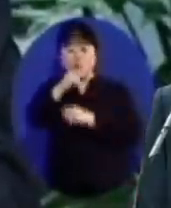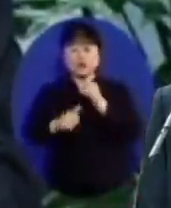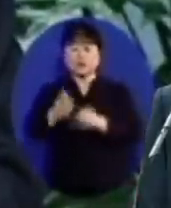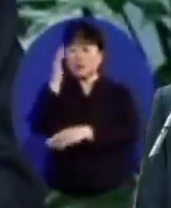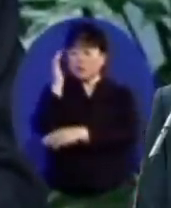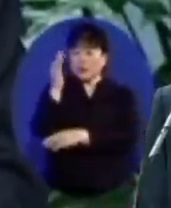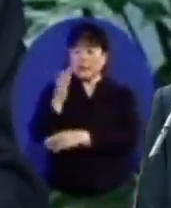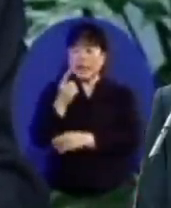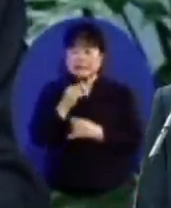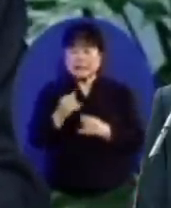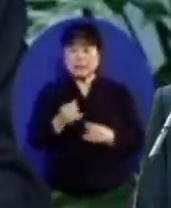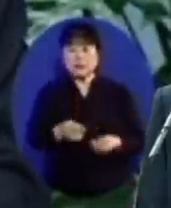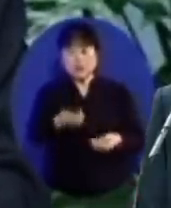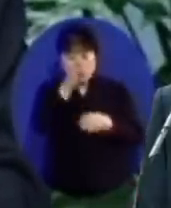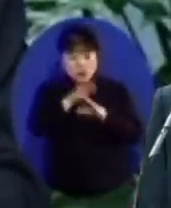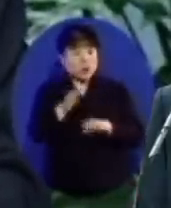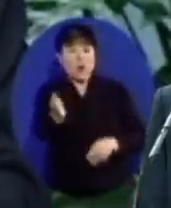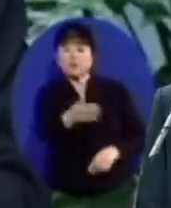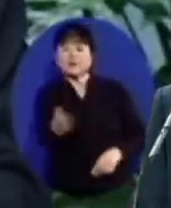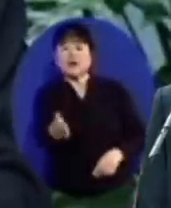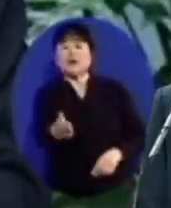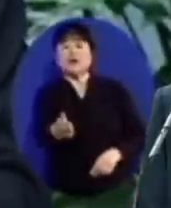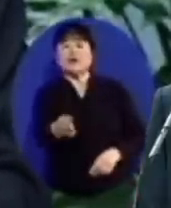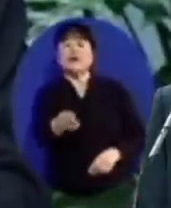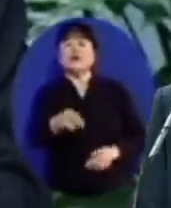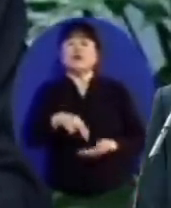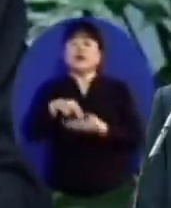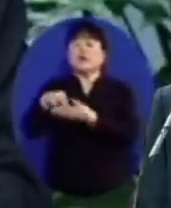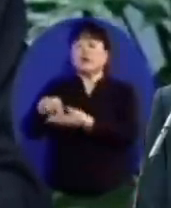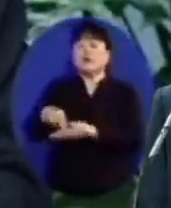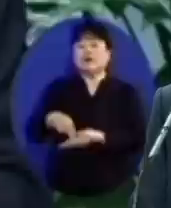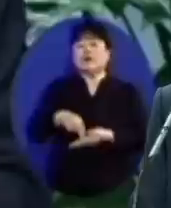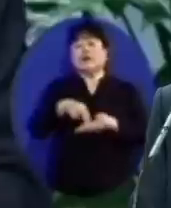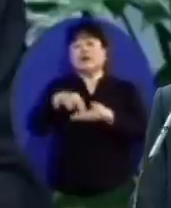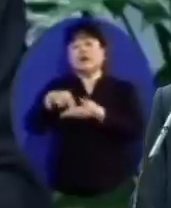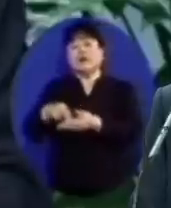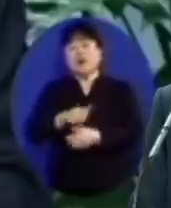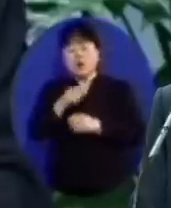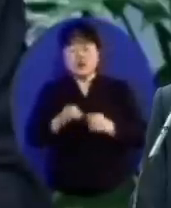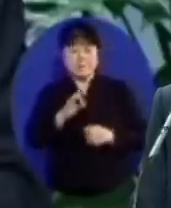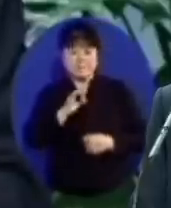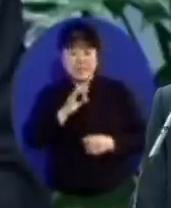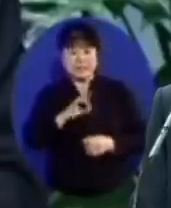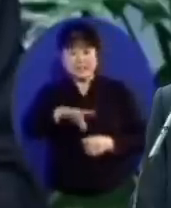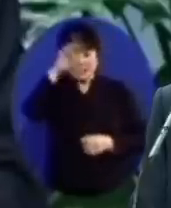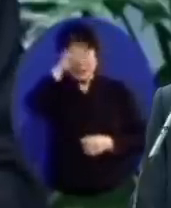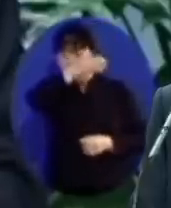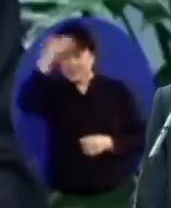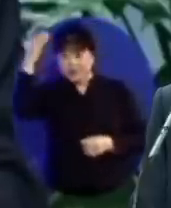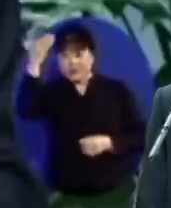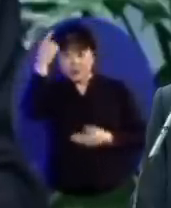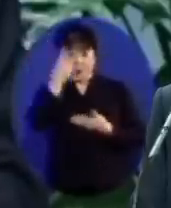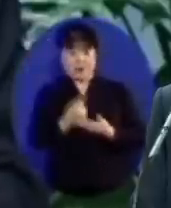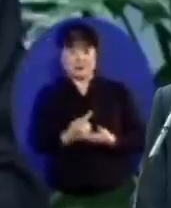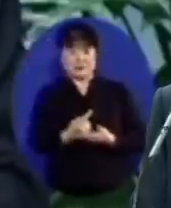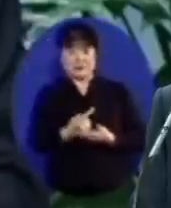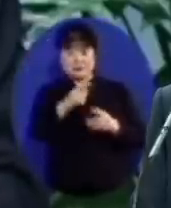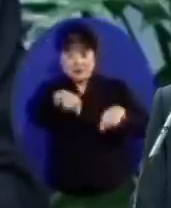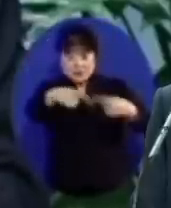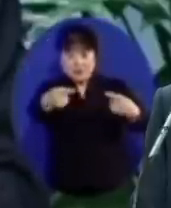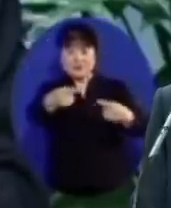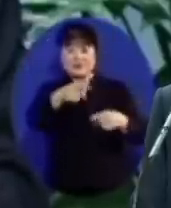목회하는데 한 사람도 교인이 안 오니까 얼마나 외롭고 고독합니까? 근데 5년 만에 젊은이 한 사람이 교회에